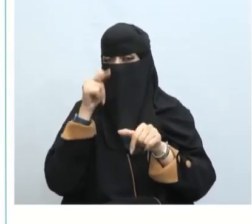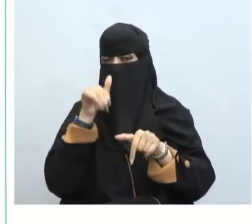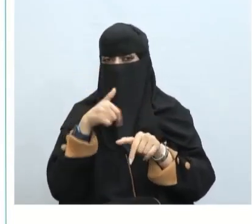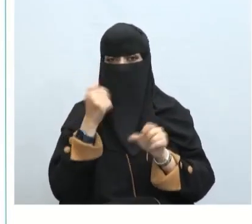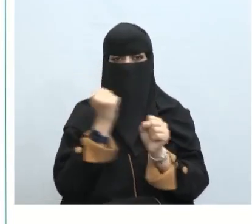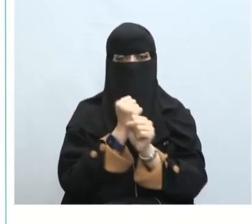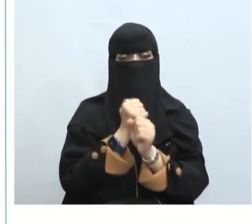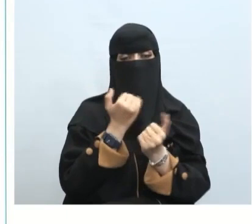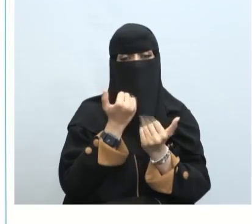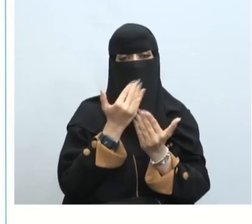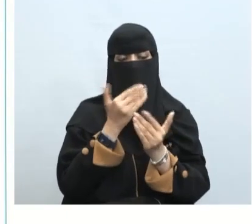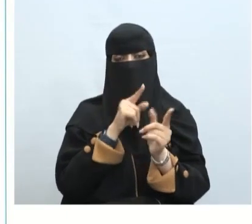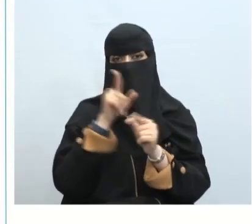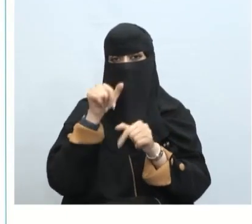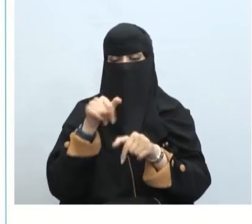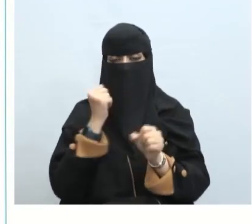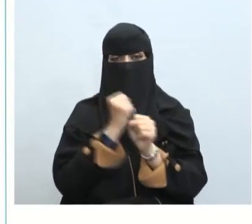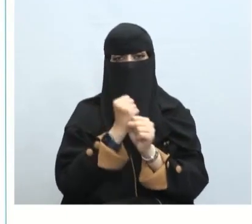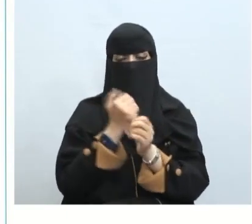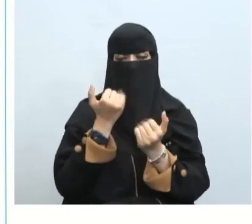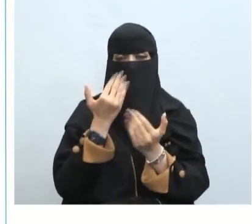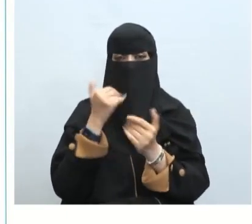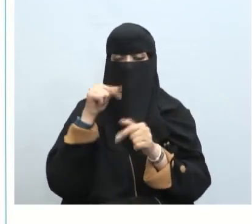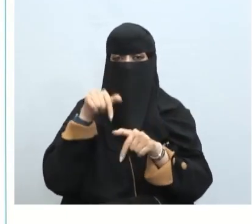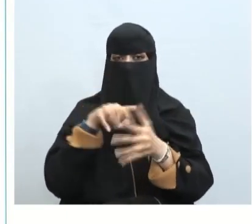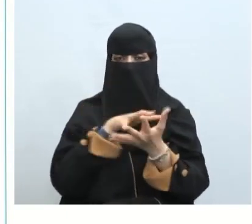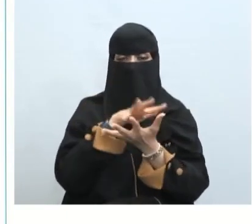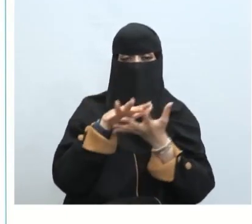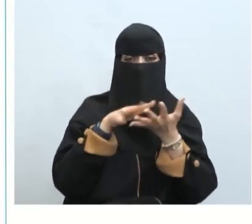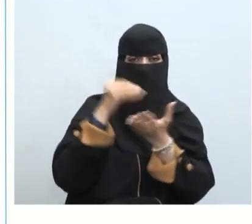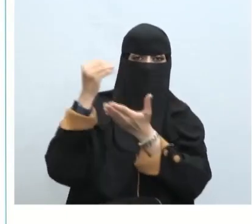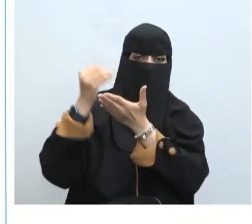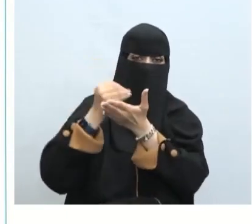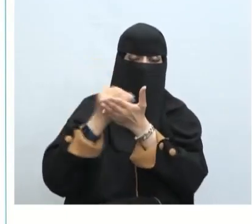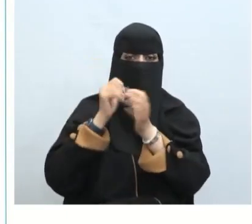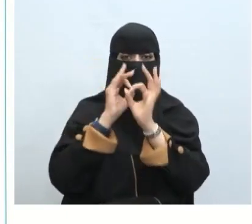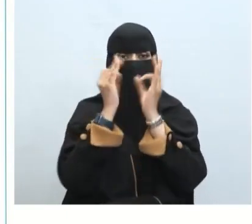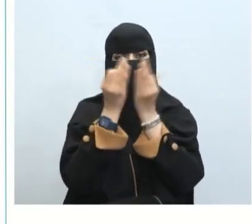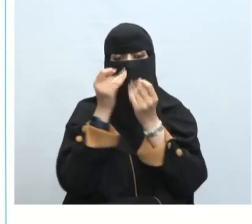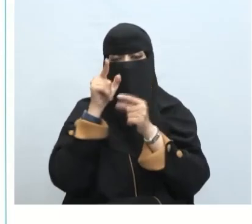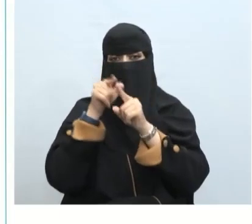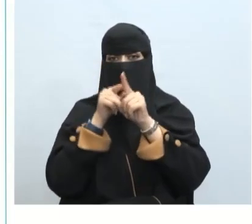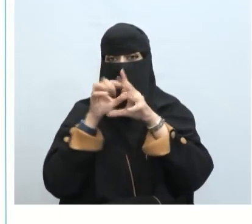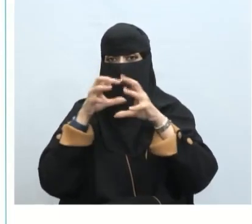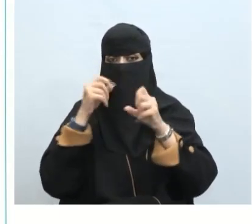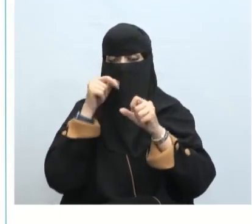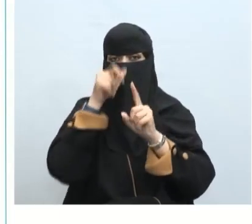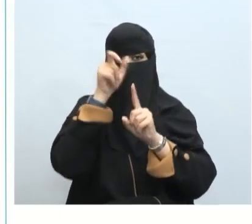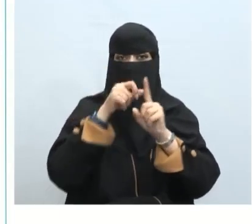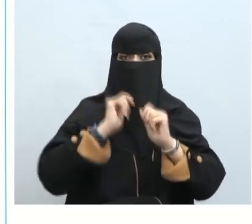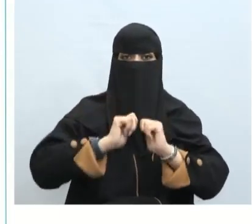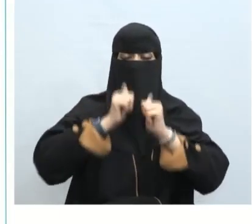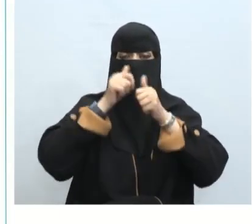مشكلات البطاله وهي مشكله اقتصاديه واجتماعيه وتعني الا